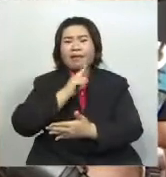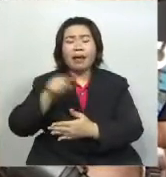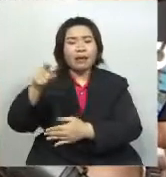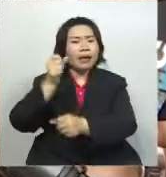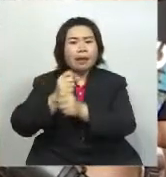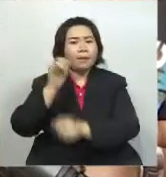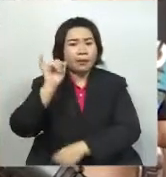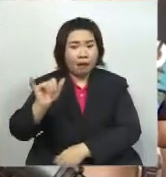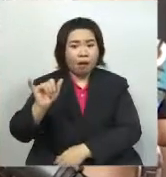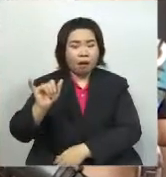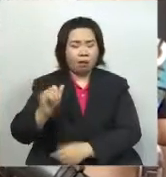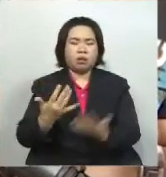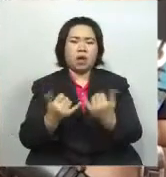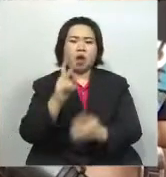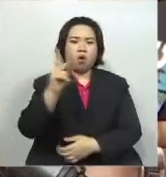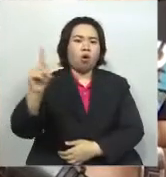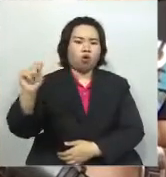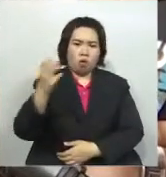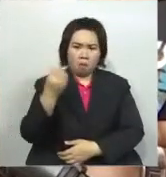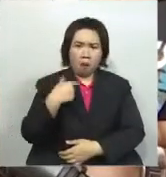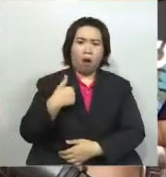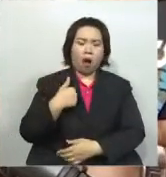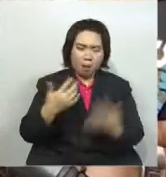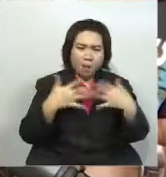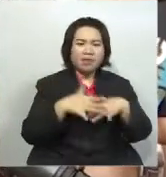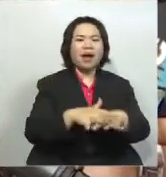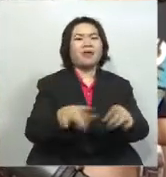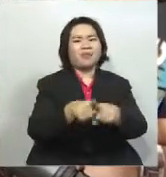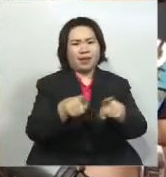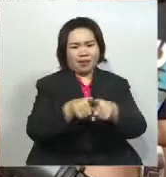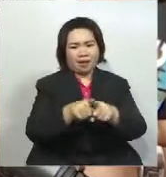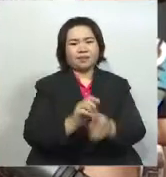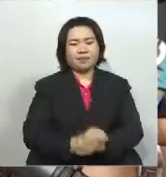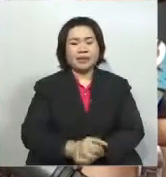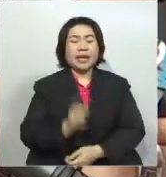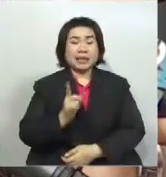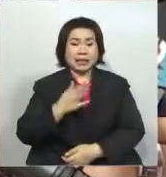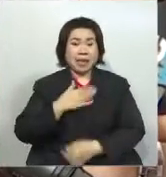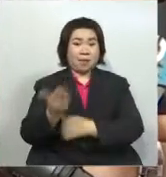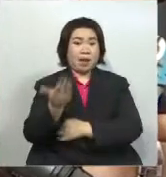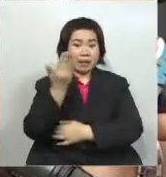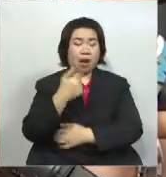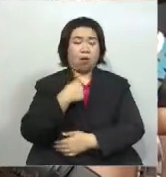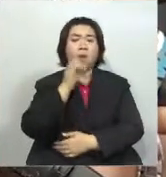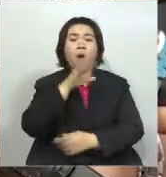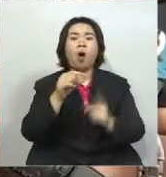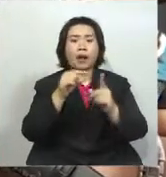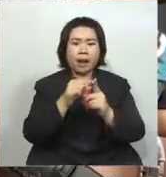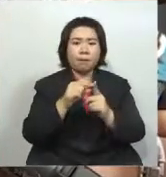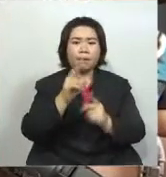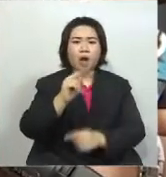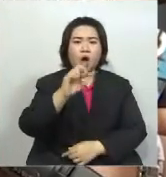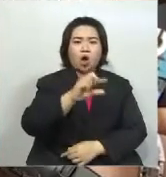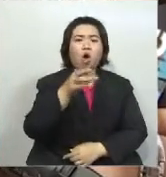ออกเนี่ยทางกกต.ประสานมาก็ต้องแจ้งเหมือนที่ท่านใช้ศัพท์ไม่เหมือนกันเมื่อเช้าผมบอกว่างดนะไม่เ